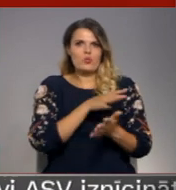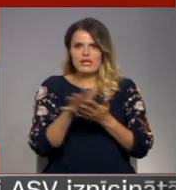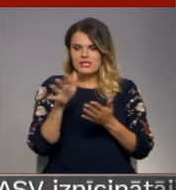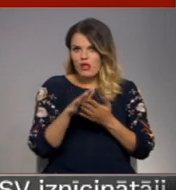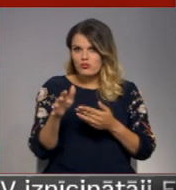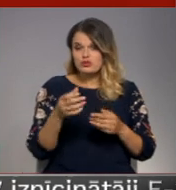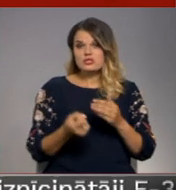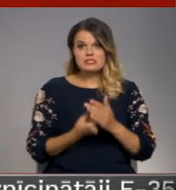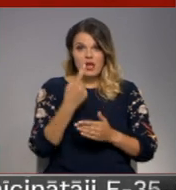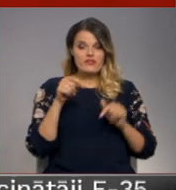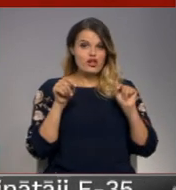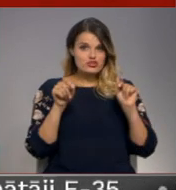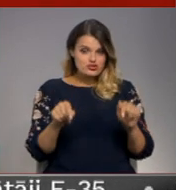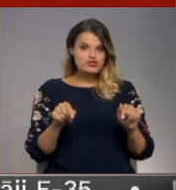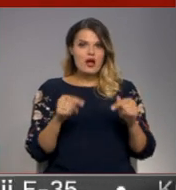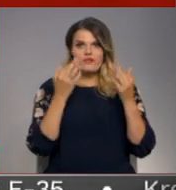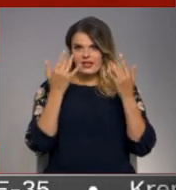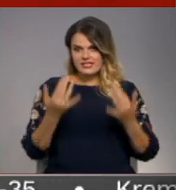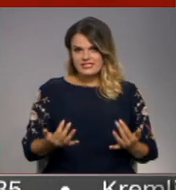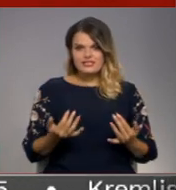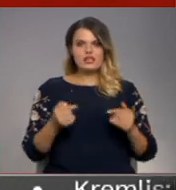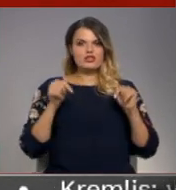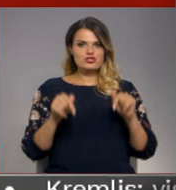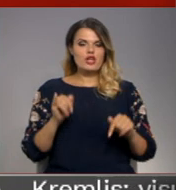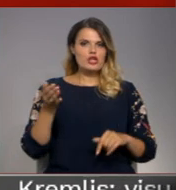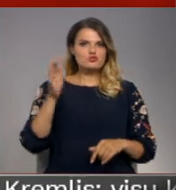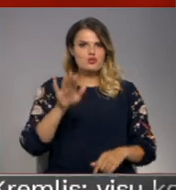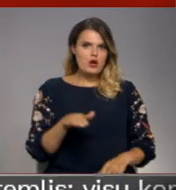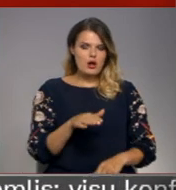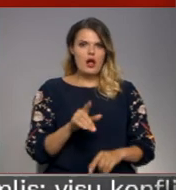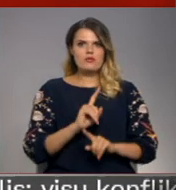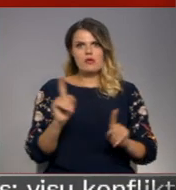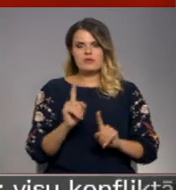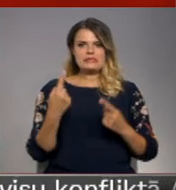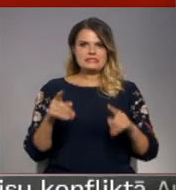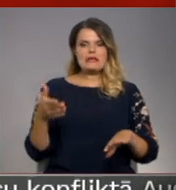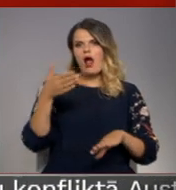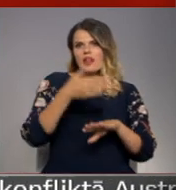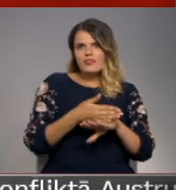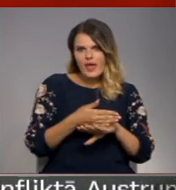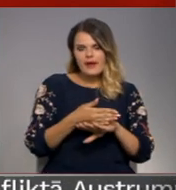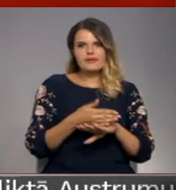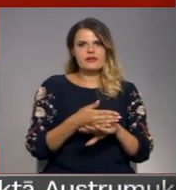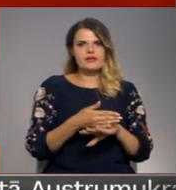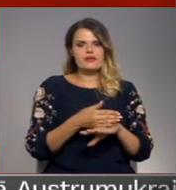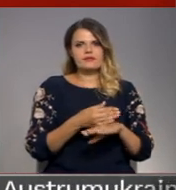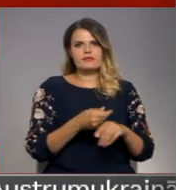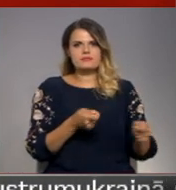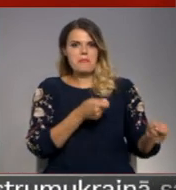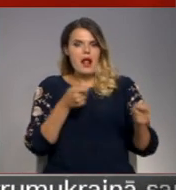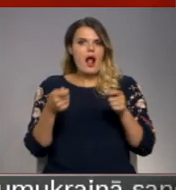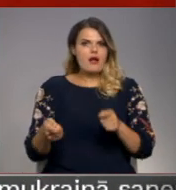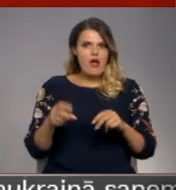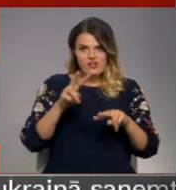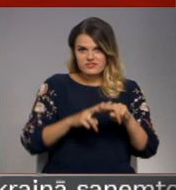Līdz ar to šāds risinājums, ka Inčukalnam ir alternatīvas ievades punkts,